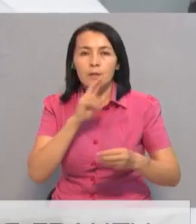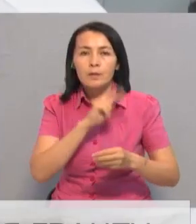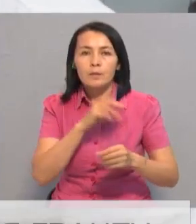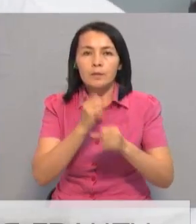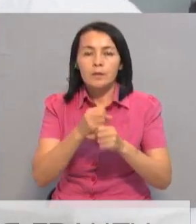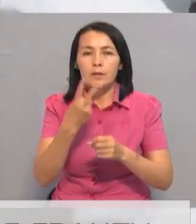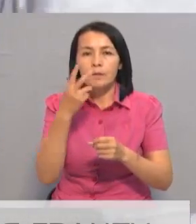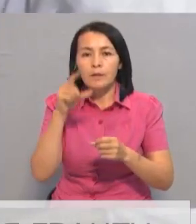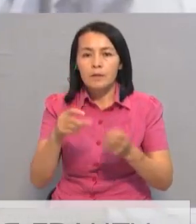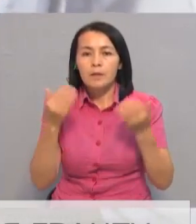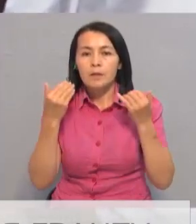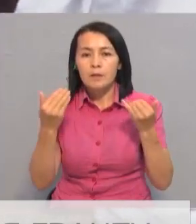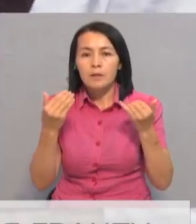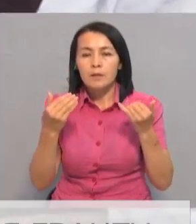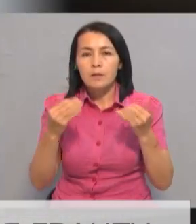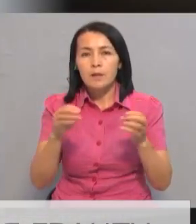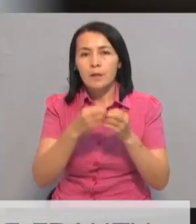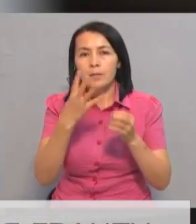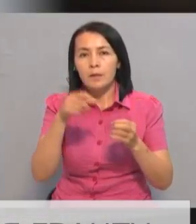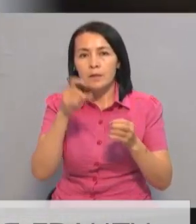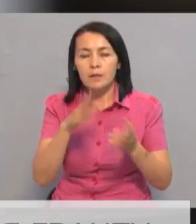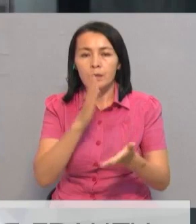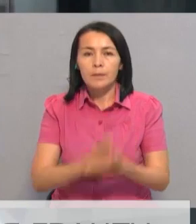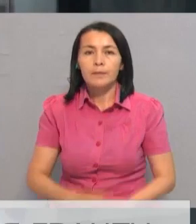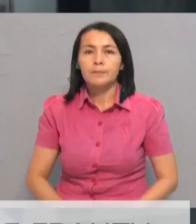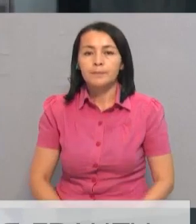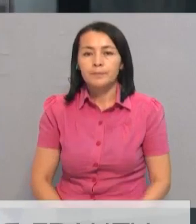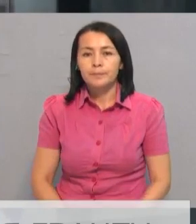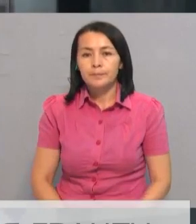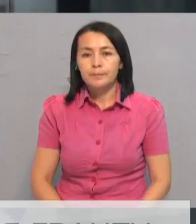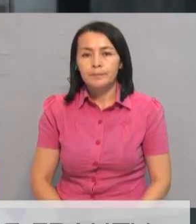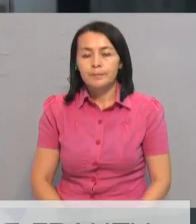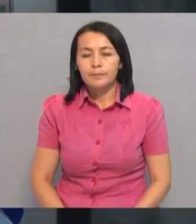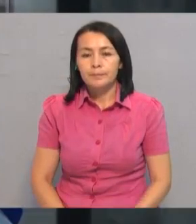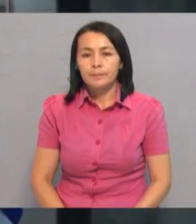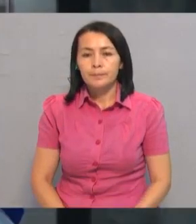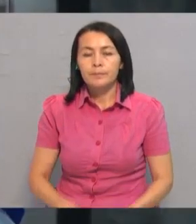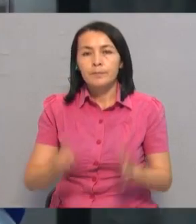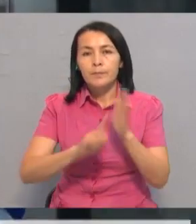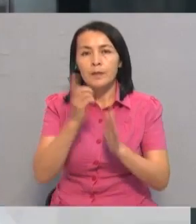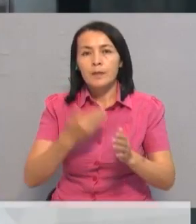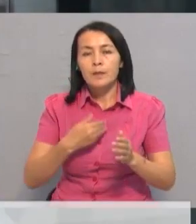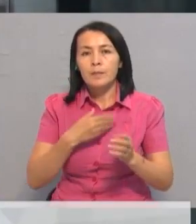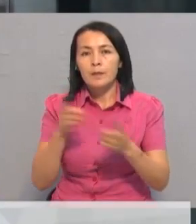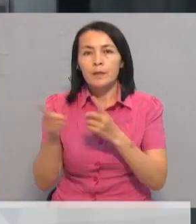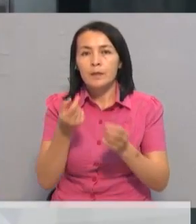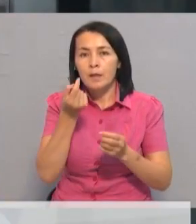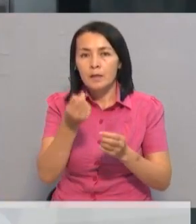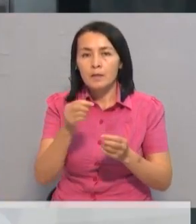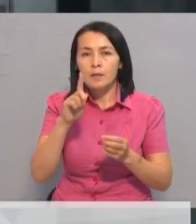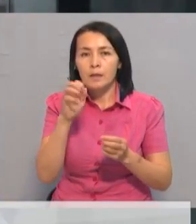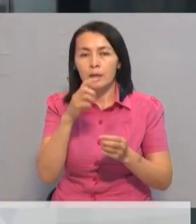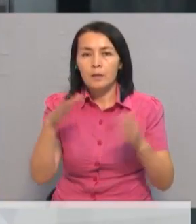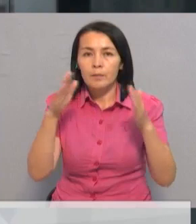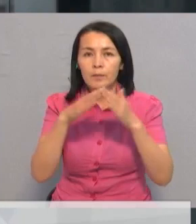около 2 человека а сейчас здесь 15 сотрудников Сначала мы пекли немного хлеба дома